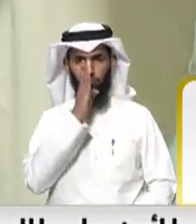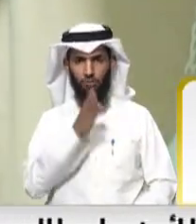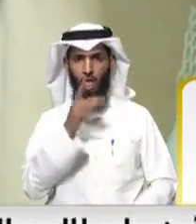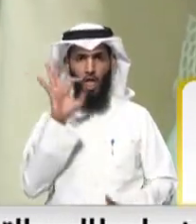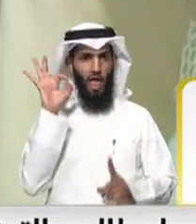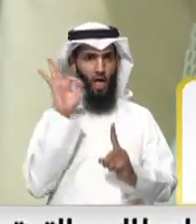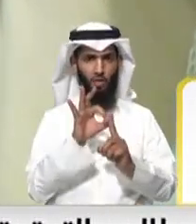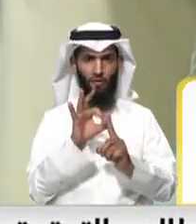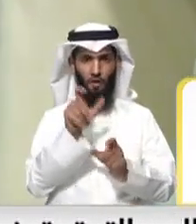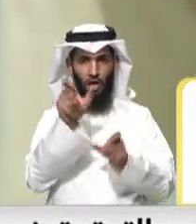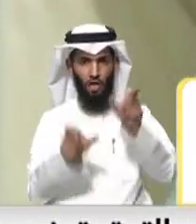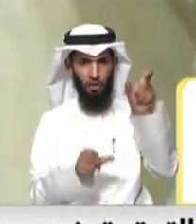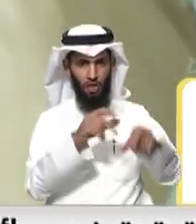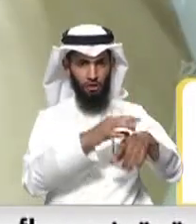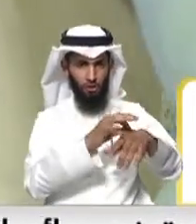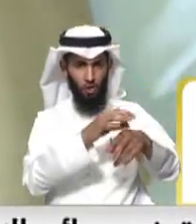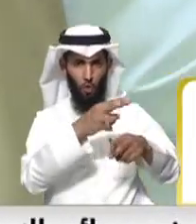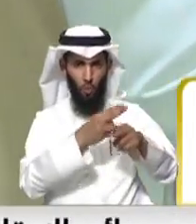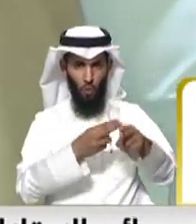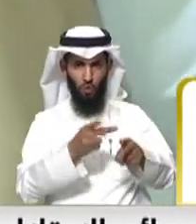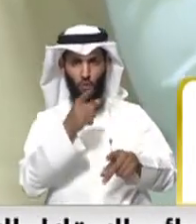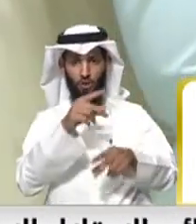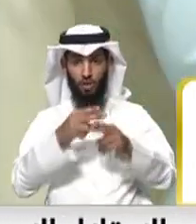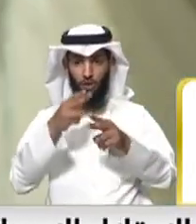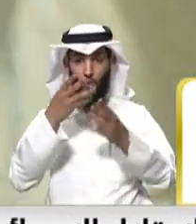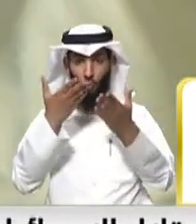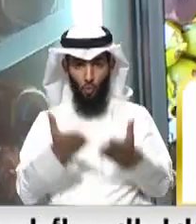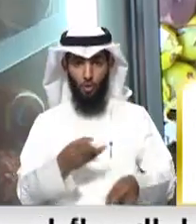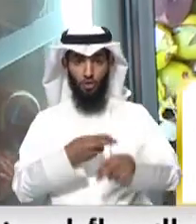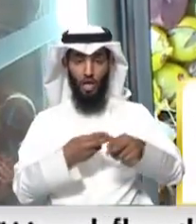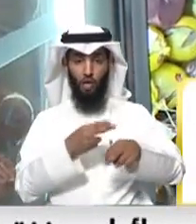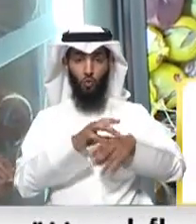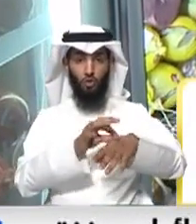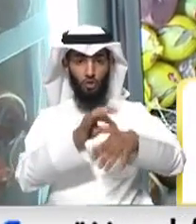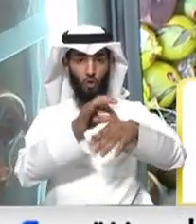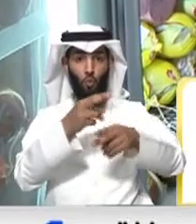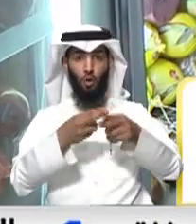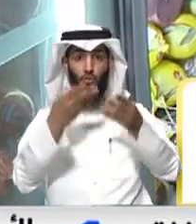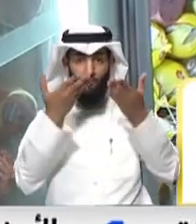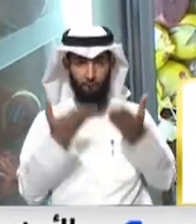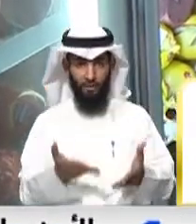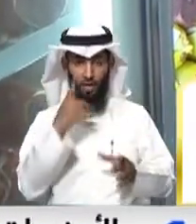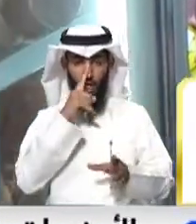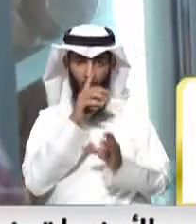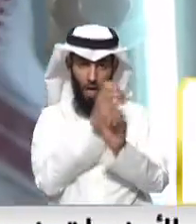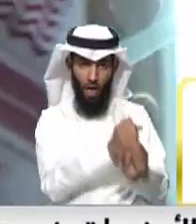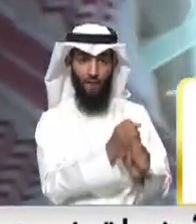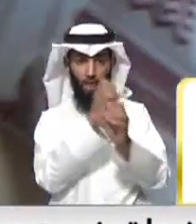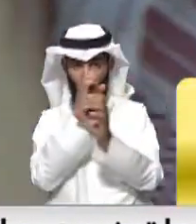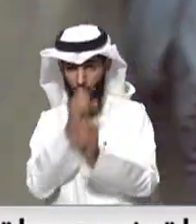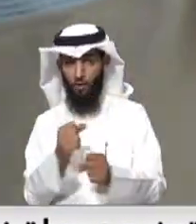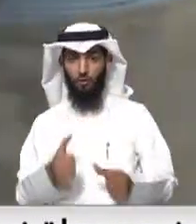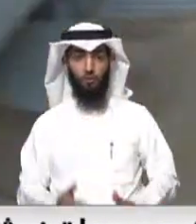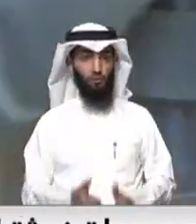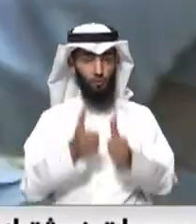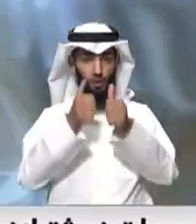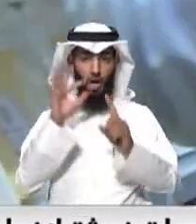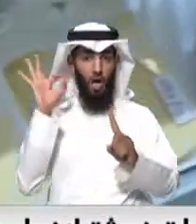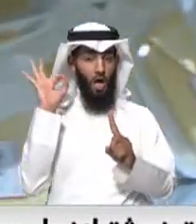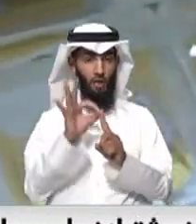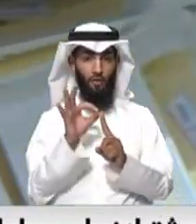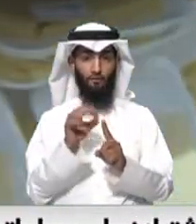حماية المستهلكين من مواطنين ومقيمين والحرص على سلامة الأغذية، لتكون بذلك خط